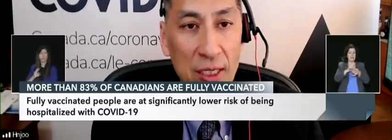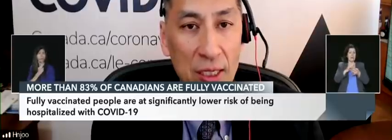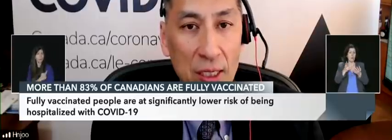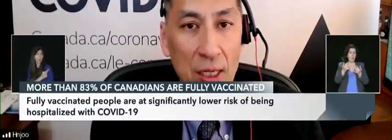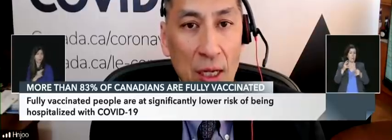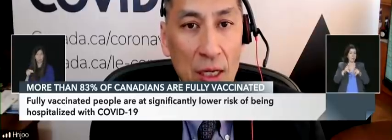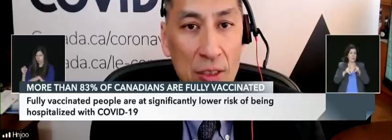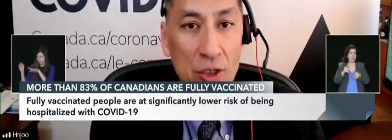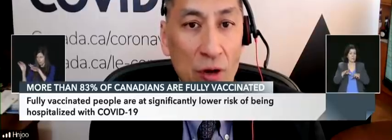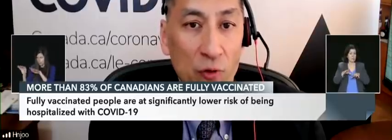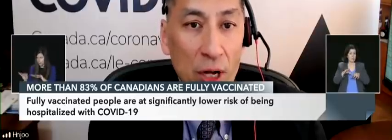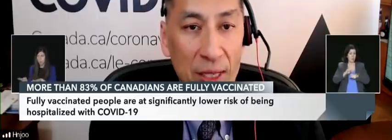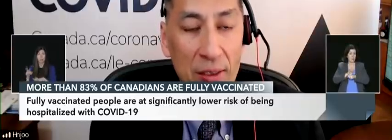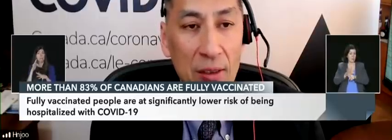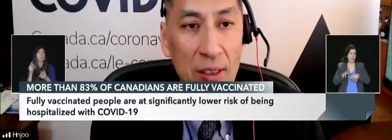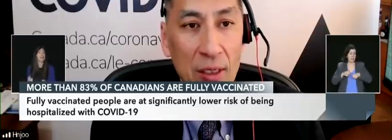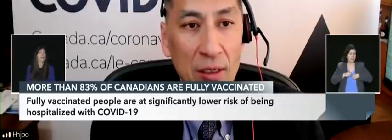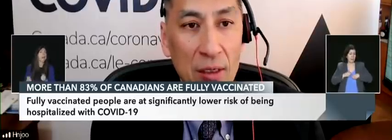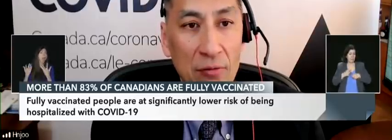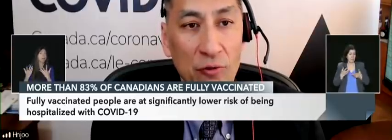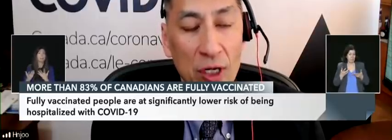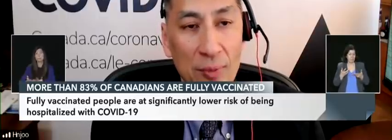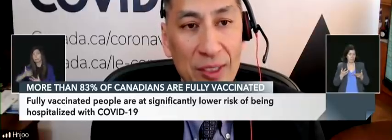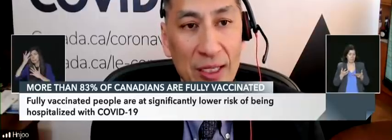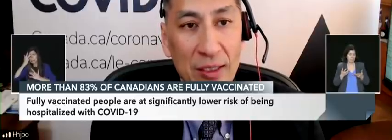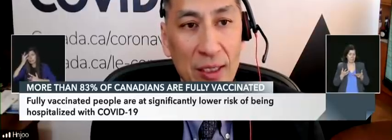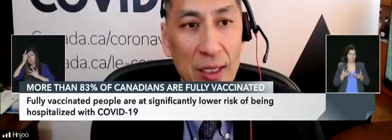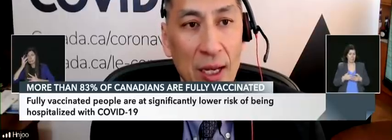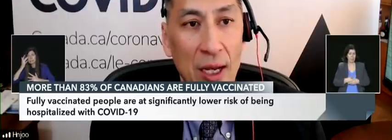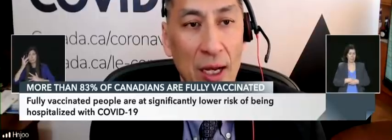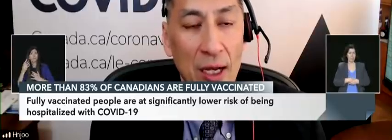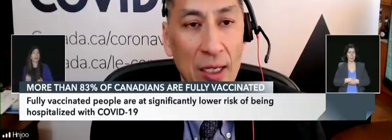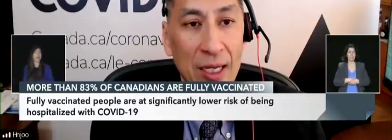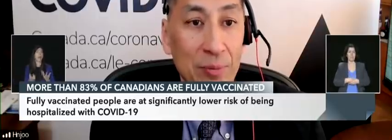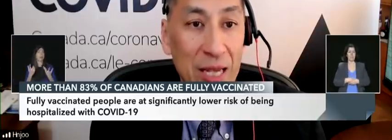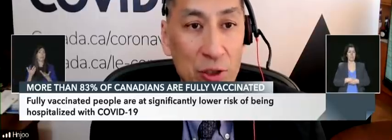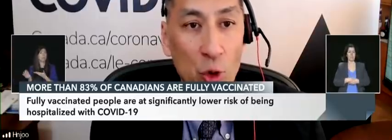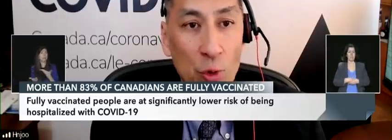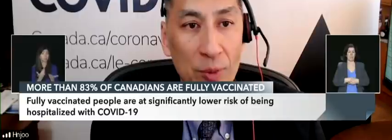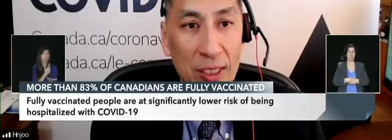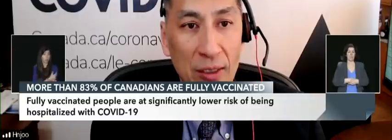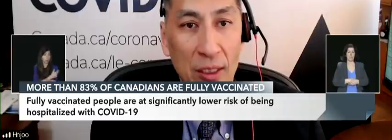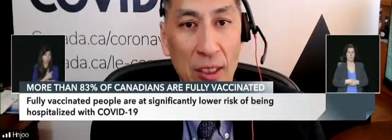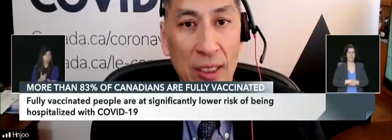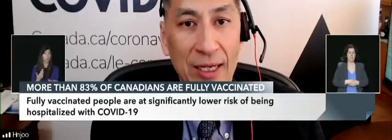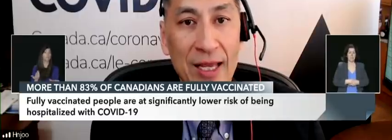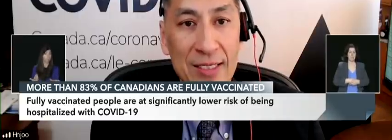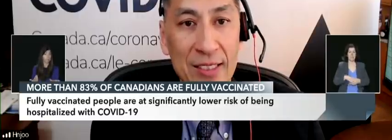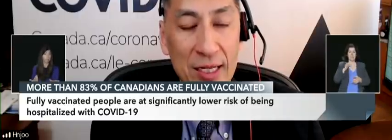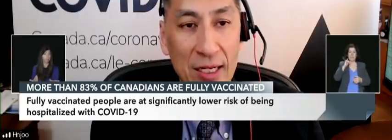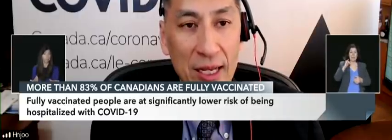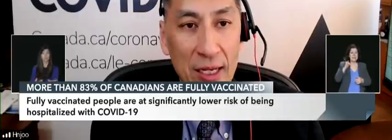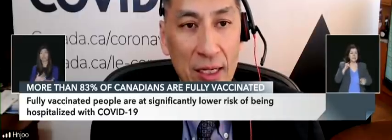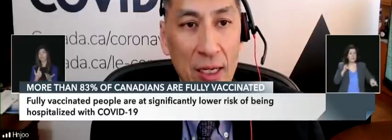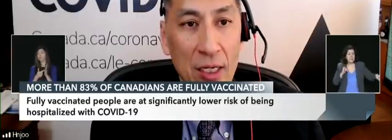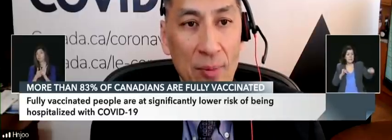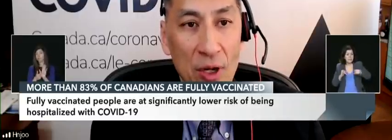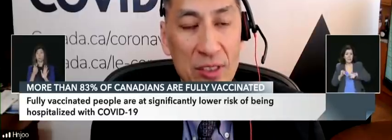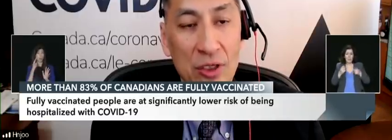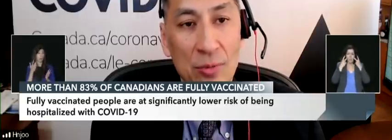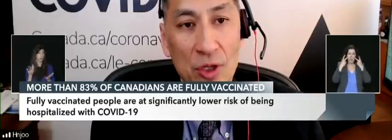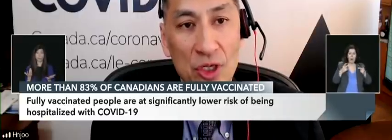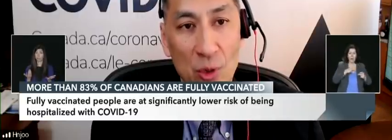autorités ce qu'on voit maintenant voient que peut-être il y a un plateau peut-être les cas signalés